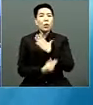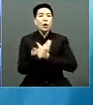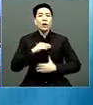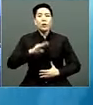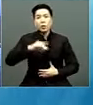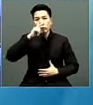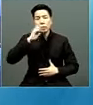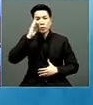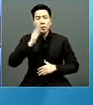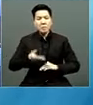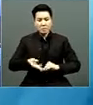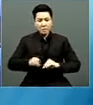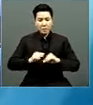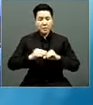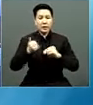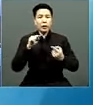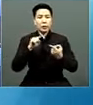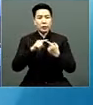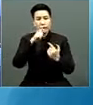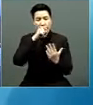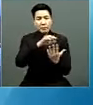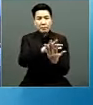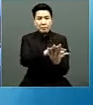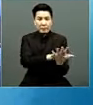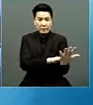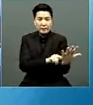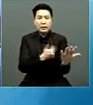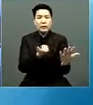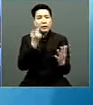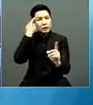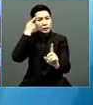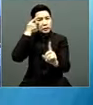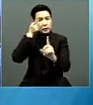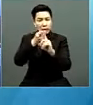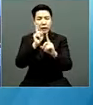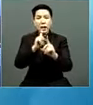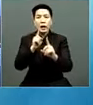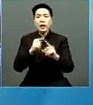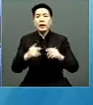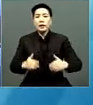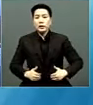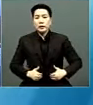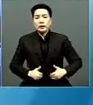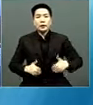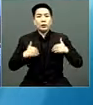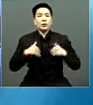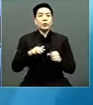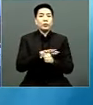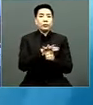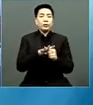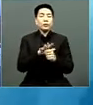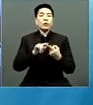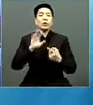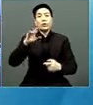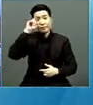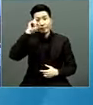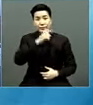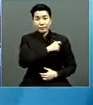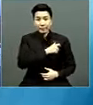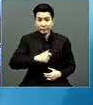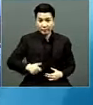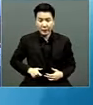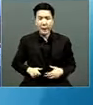ทยในอนาคตด้วยศักยภาพของประเทศไทยเราที่ยึดหลักปรัชญาเศรษฐกิจพอเพียงประกอบกับอัตลักษณ์ของ